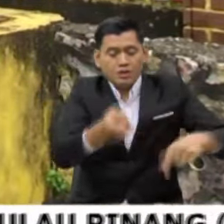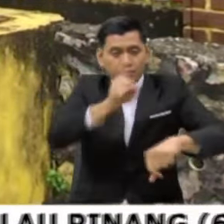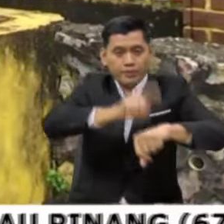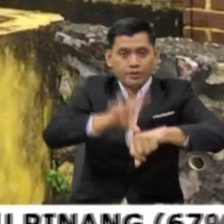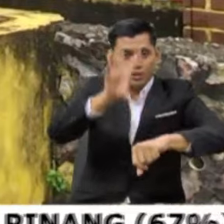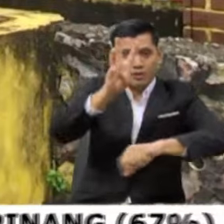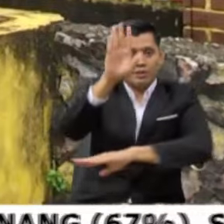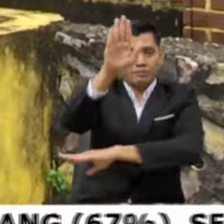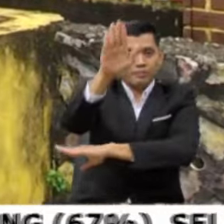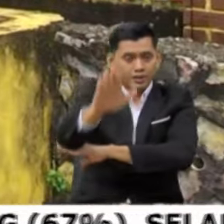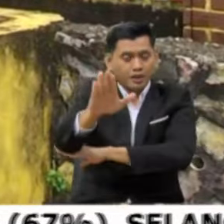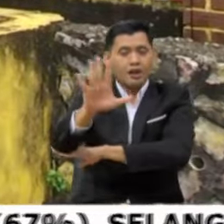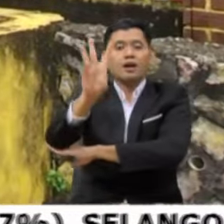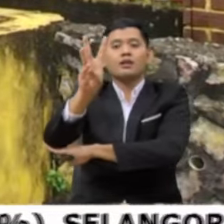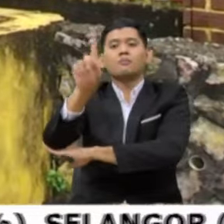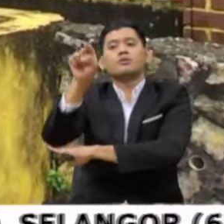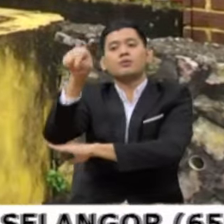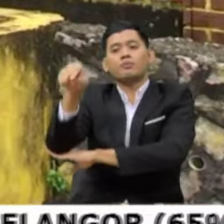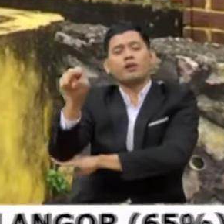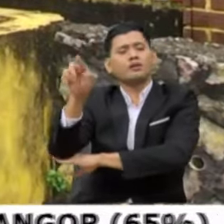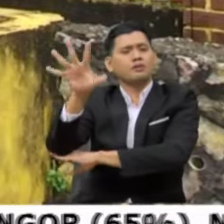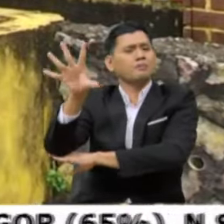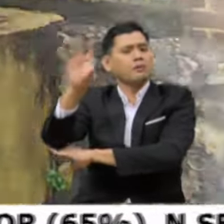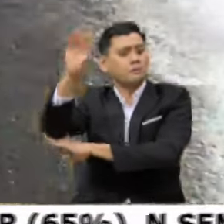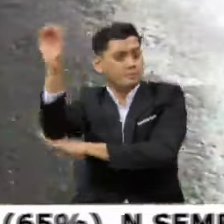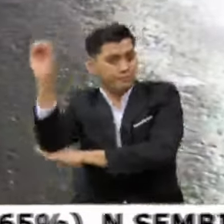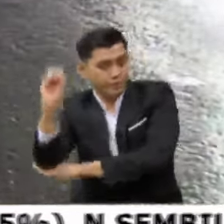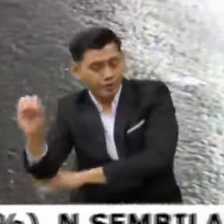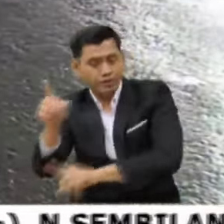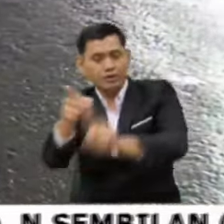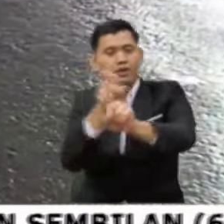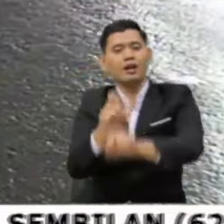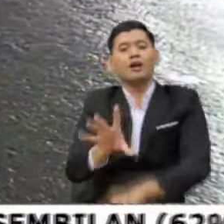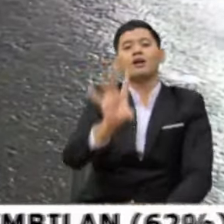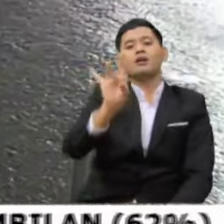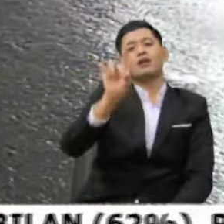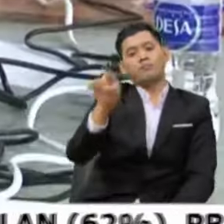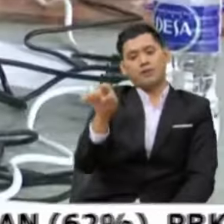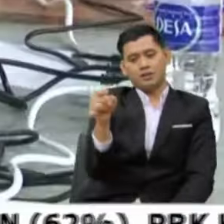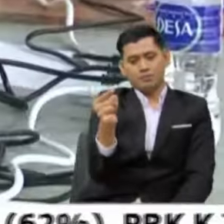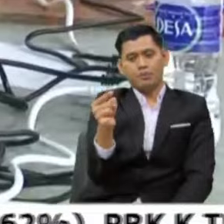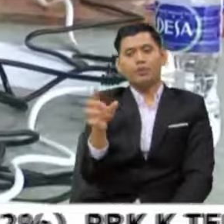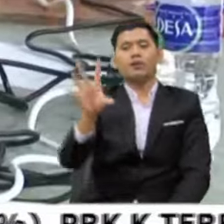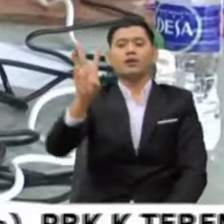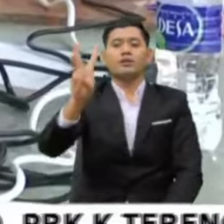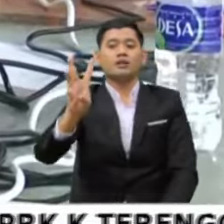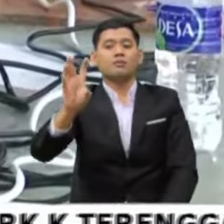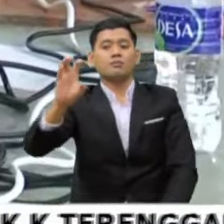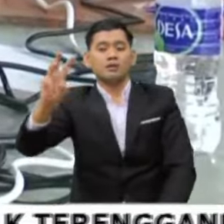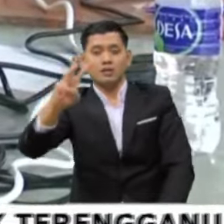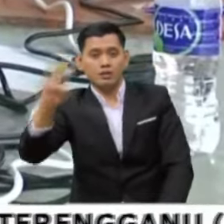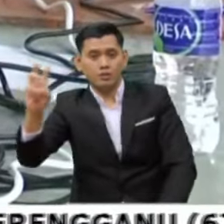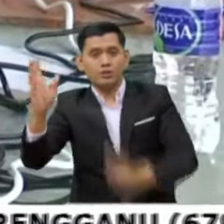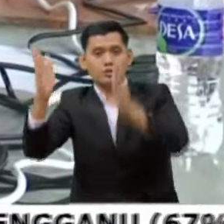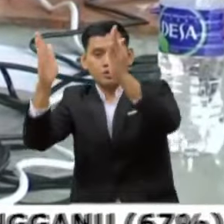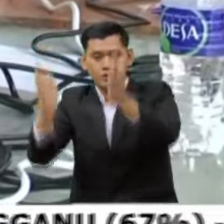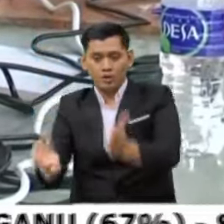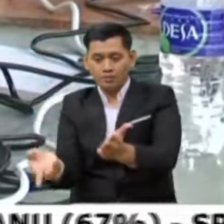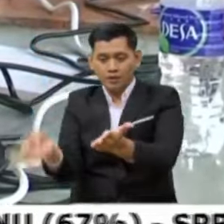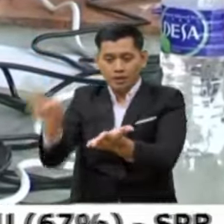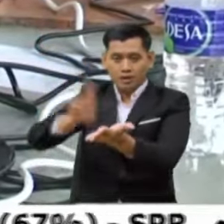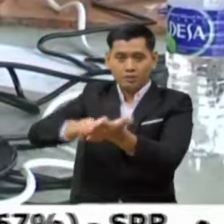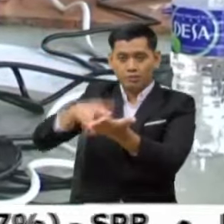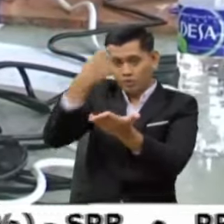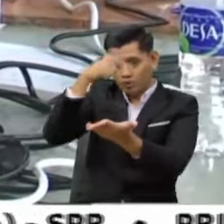tadi adalah sebanyak 61 perpuluhan 500 daripada 8.600 pengundir berdaftar bagi pusat ini